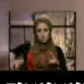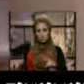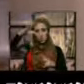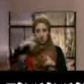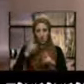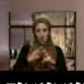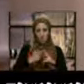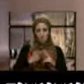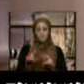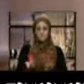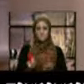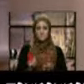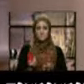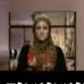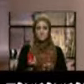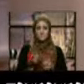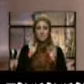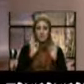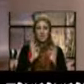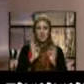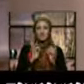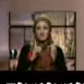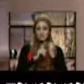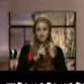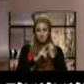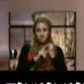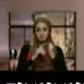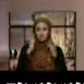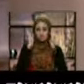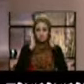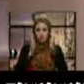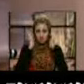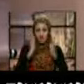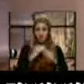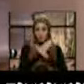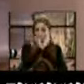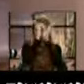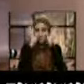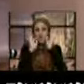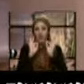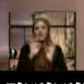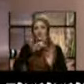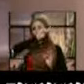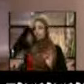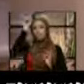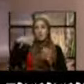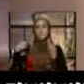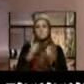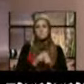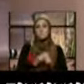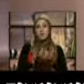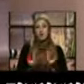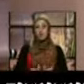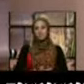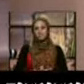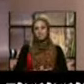في وقته يحصل إيه؟ البركة تنزع من الرزق، الشيطان يبول في فمي، وبعدين ليس في ذمة